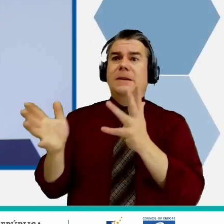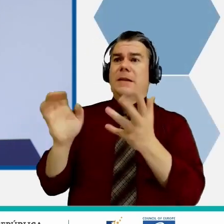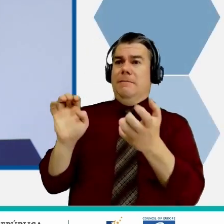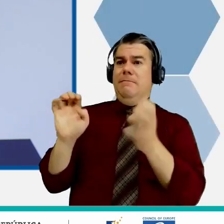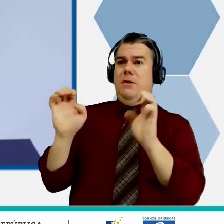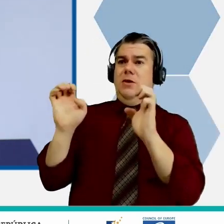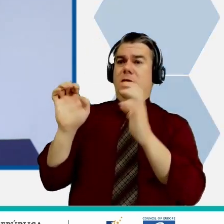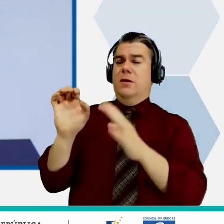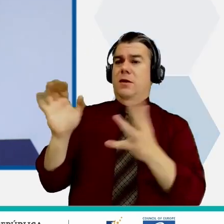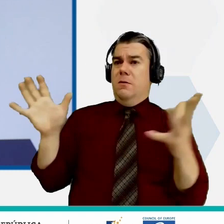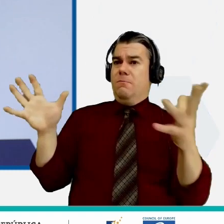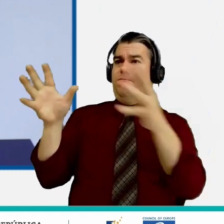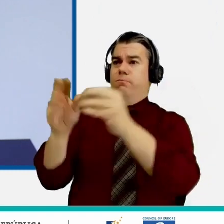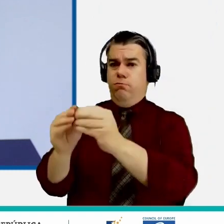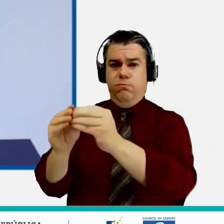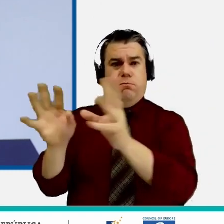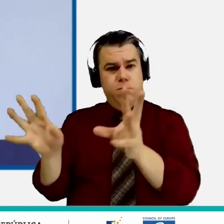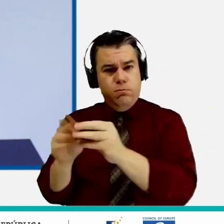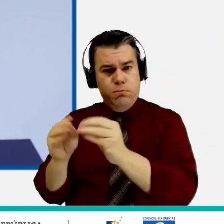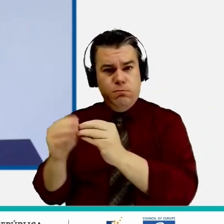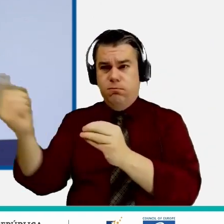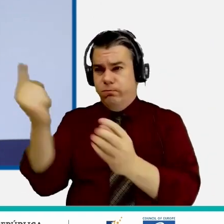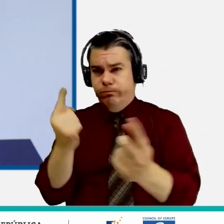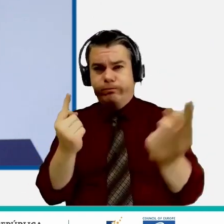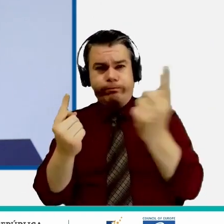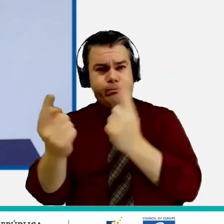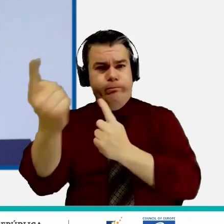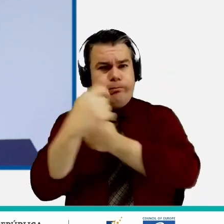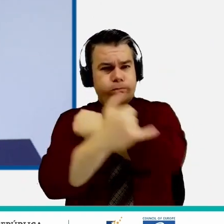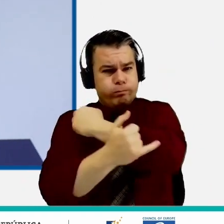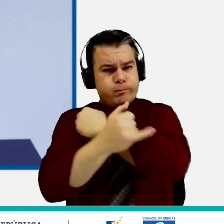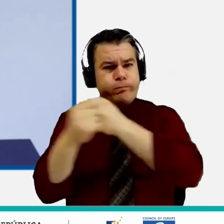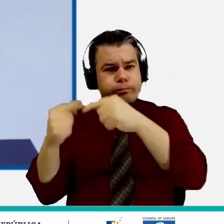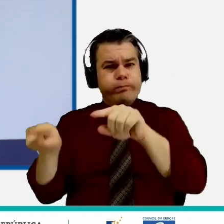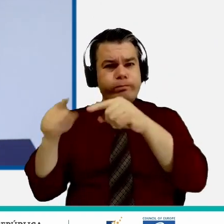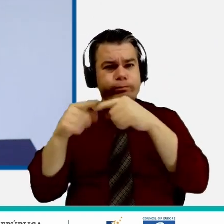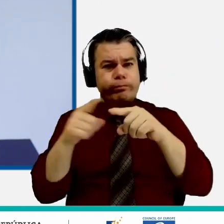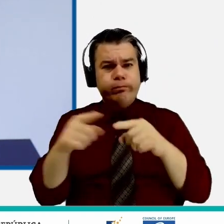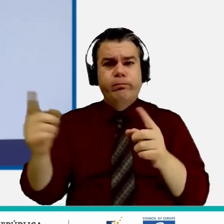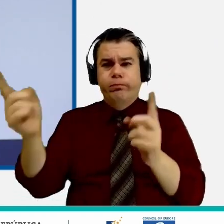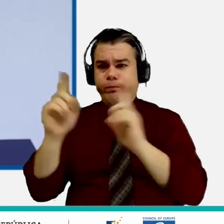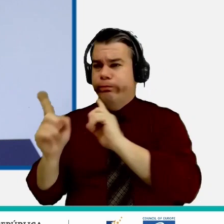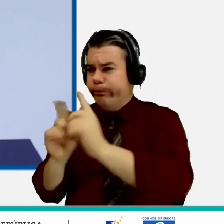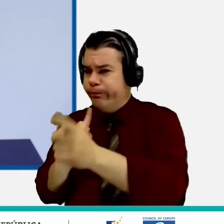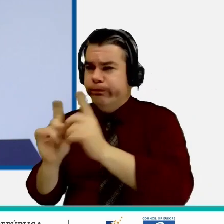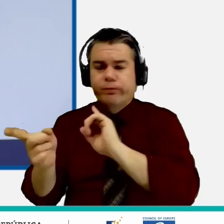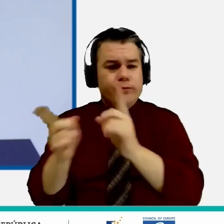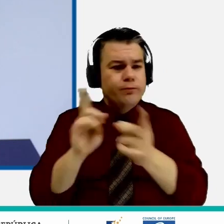мероприятия было протокольное решение. И главным, первым документом было это